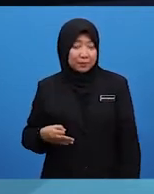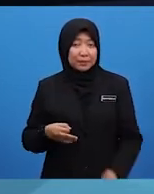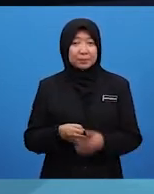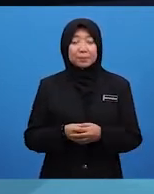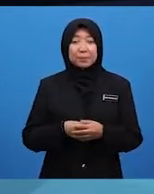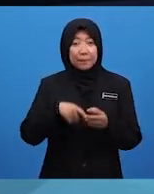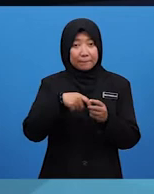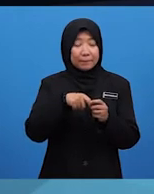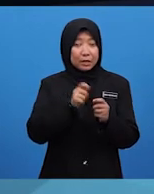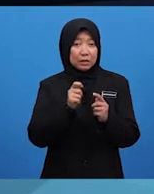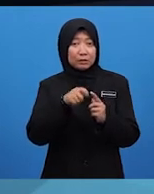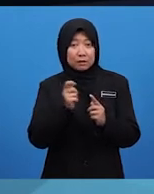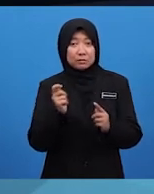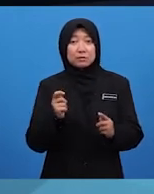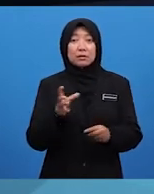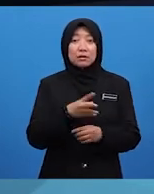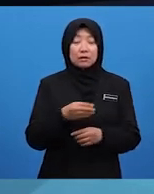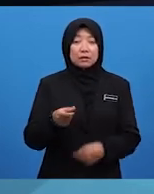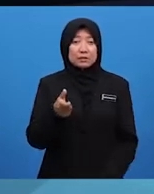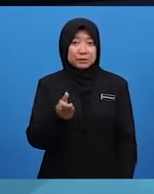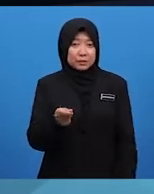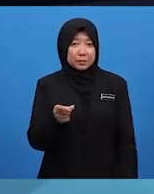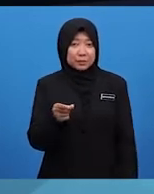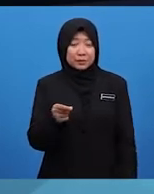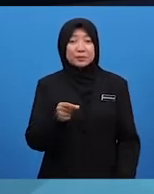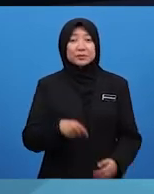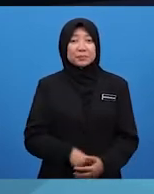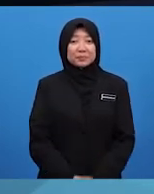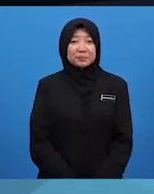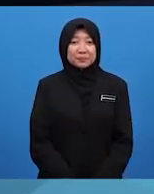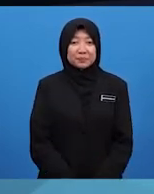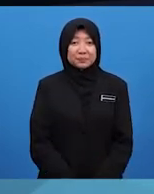penetas dan snipper.